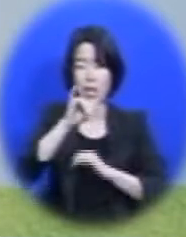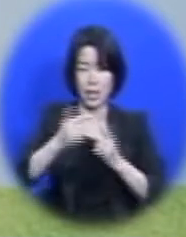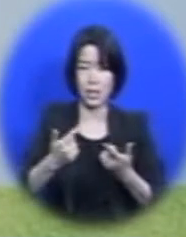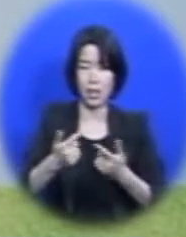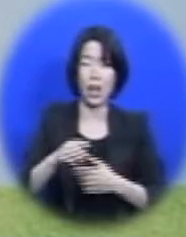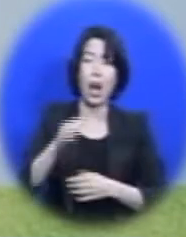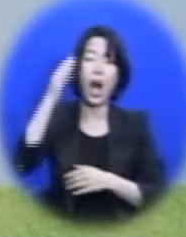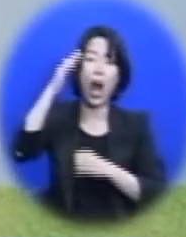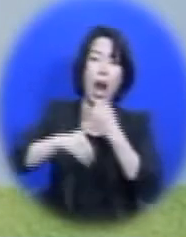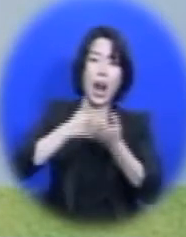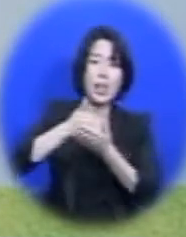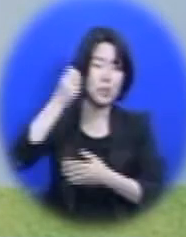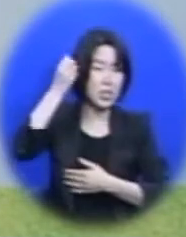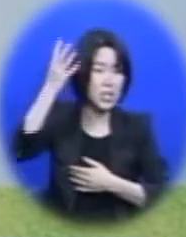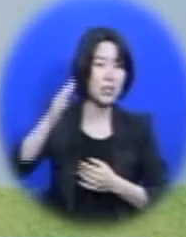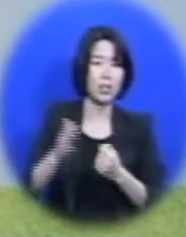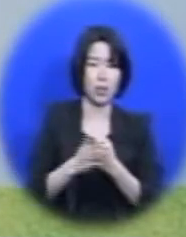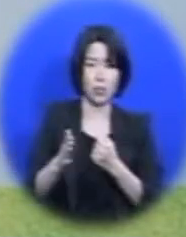잊어버렸기 때문에